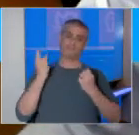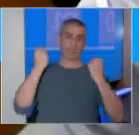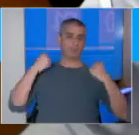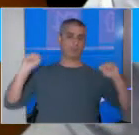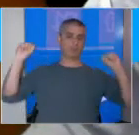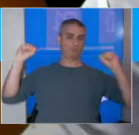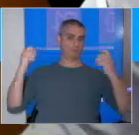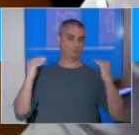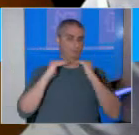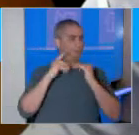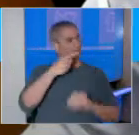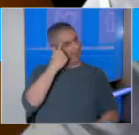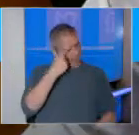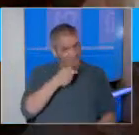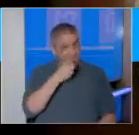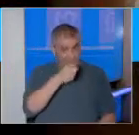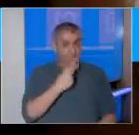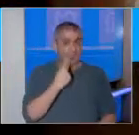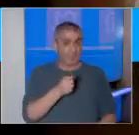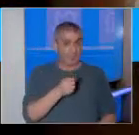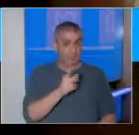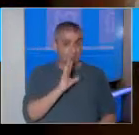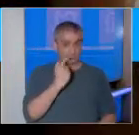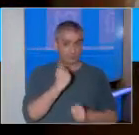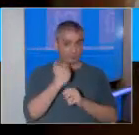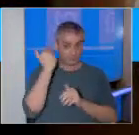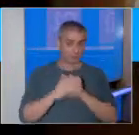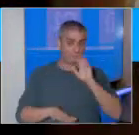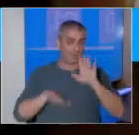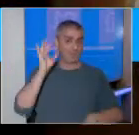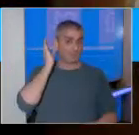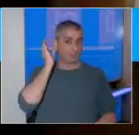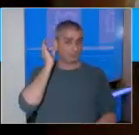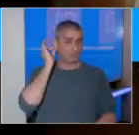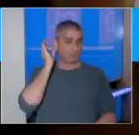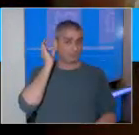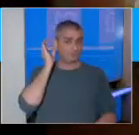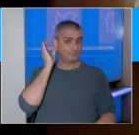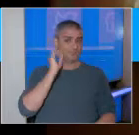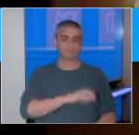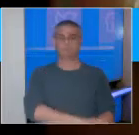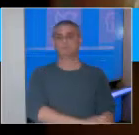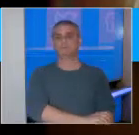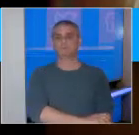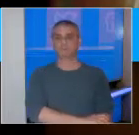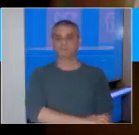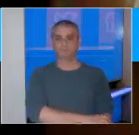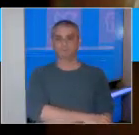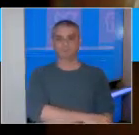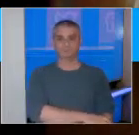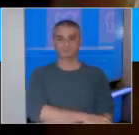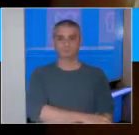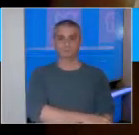ודמוקרטית כאחד. ולדעתך זה הפתרון למה שישים סוף לאפליית אנשים? אני חושבת